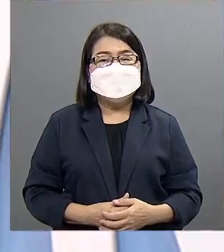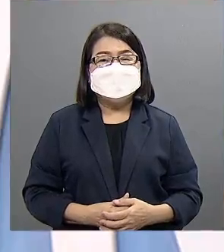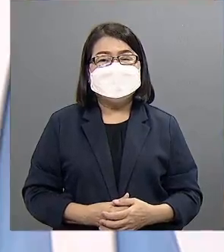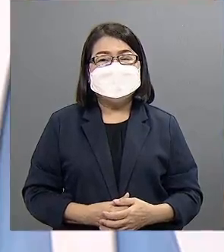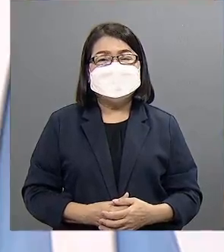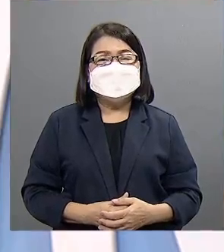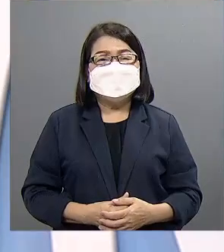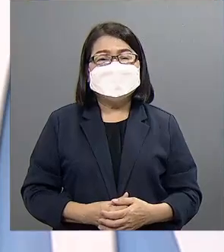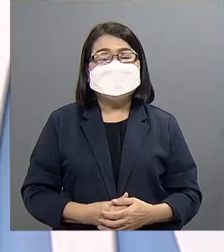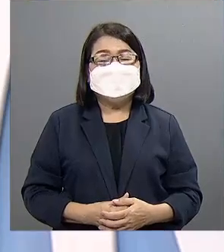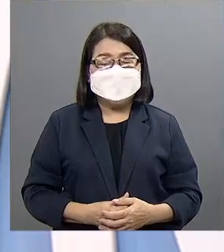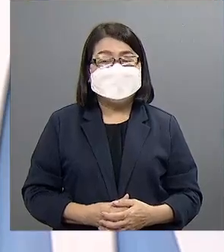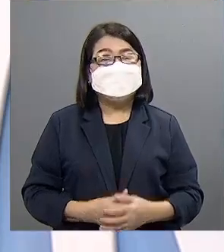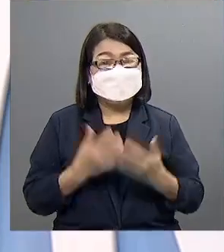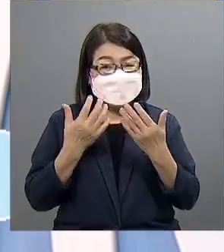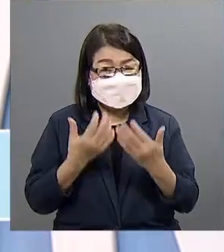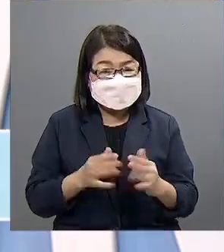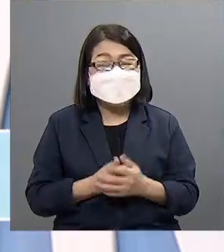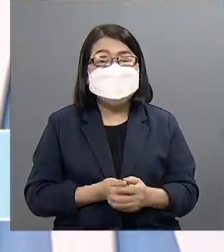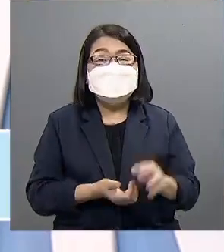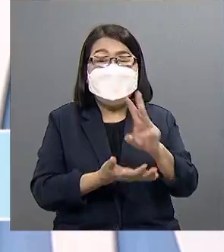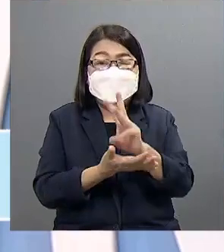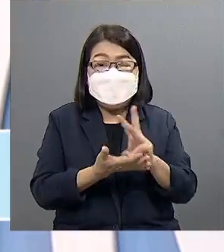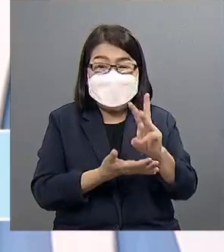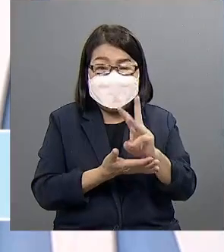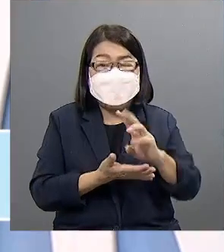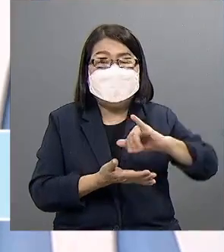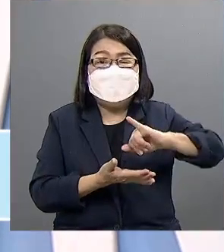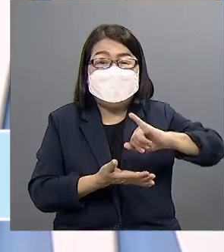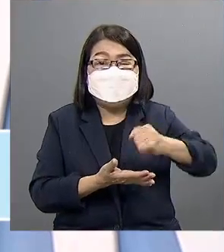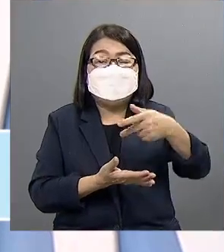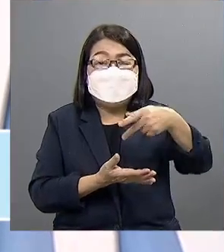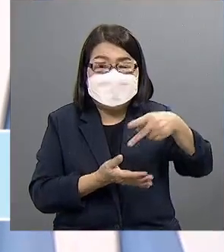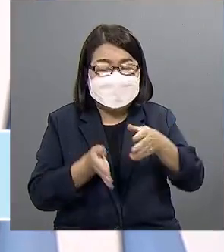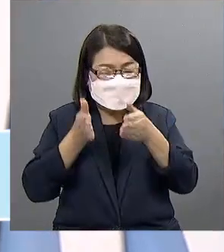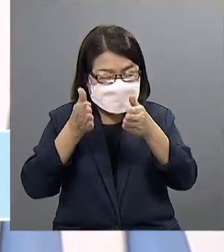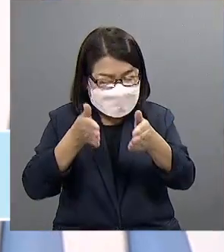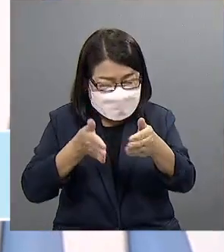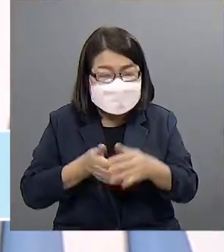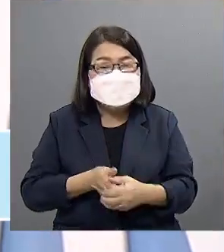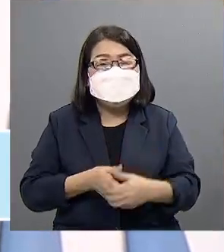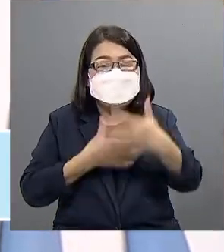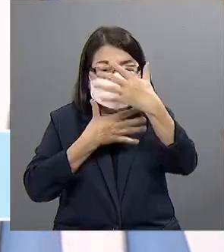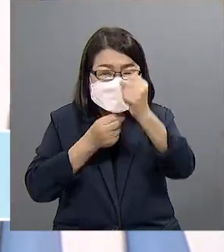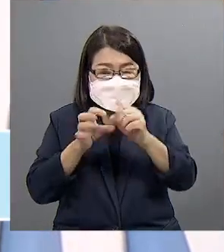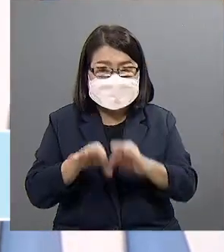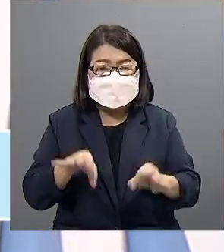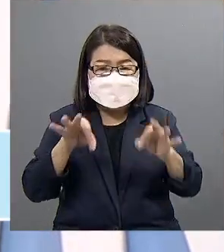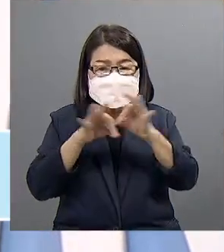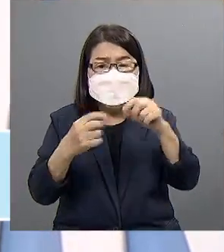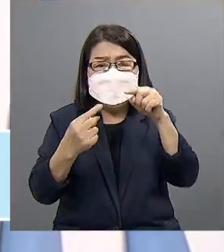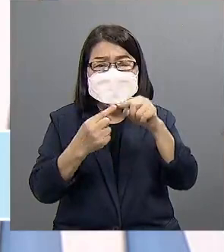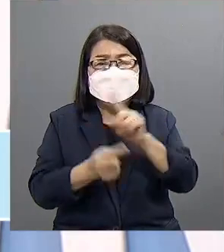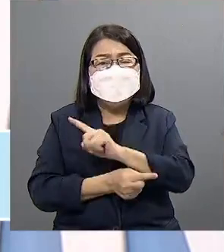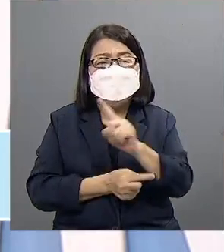และนอกจากที่ทางราชวิทยาลัยจุฬาภรณ์นะคะคุณผู้ชมจะให้ความสำคัญของช้างโดยการจัดงานวันช้างไทยแล้วนะคะที่นี่